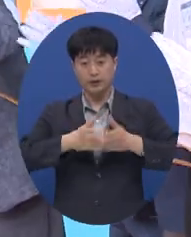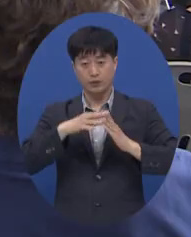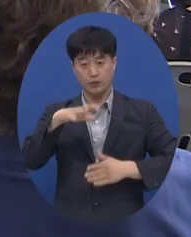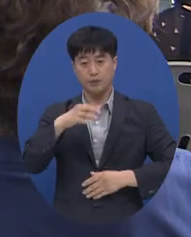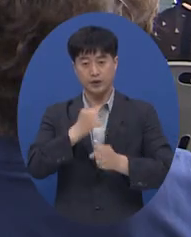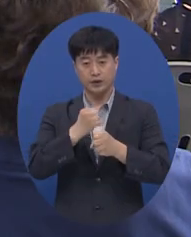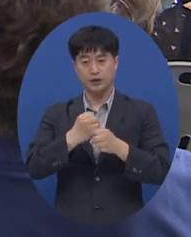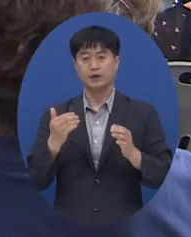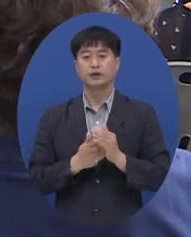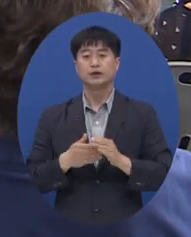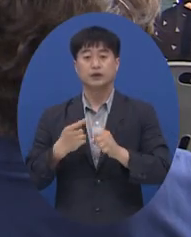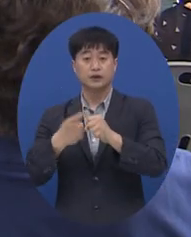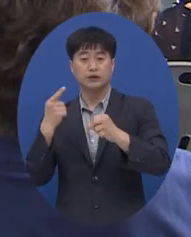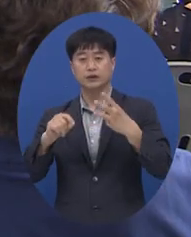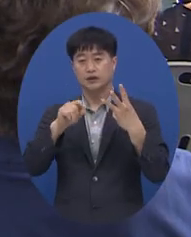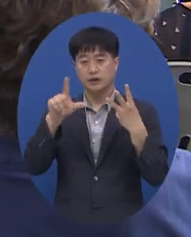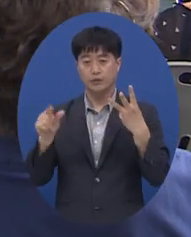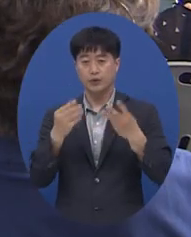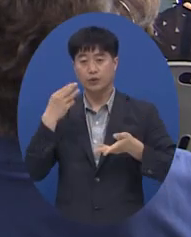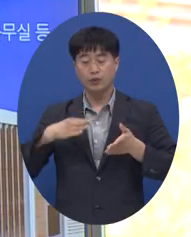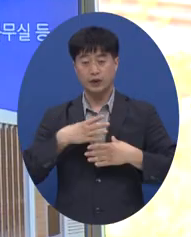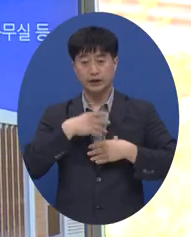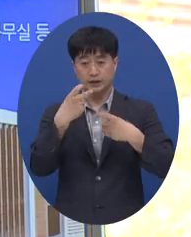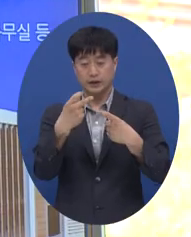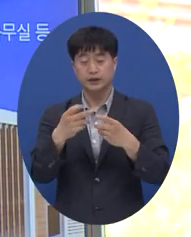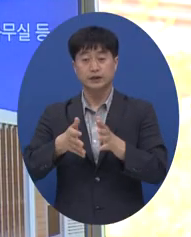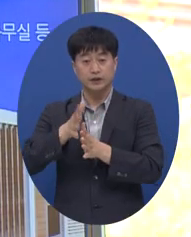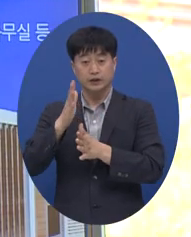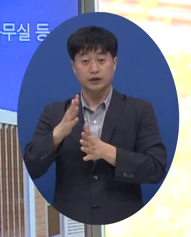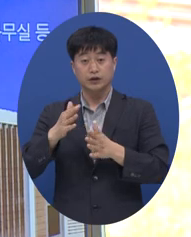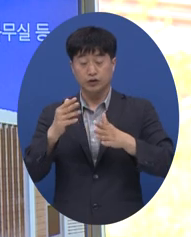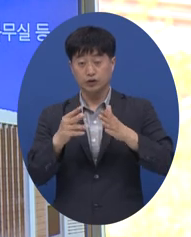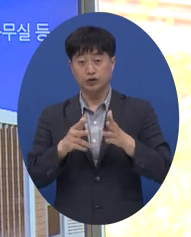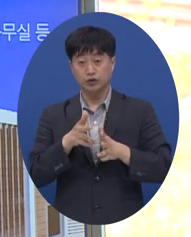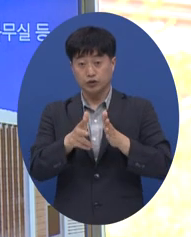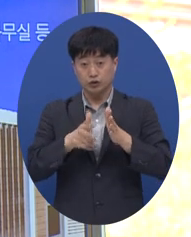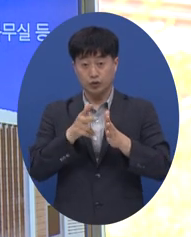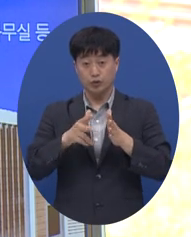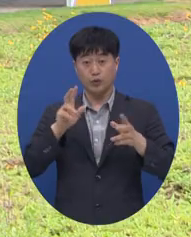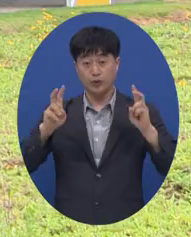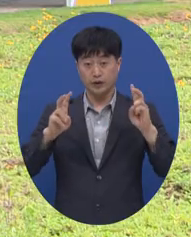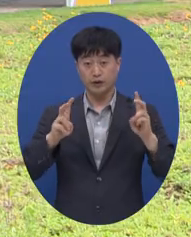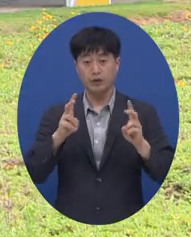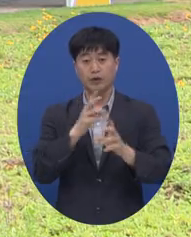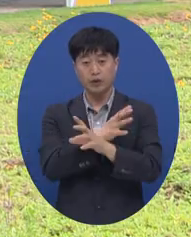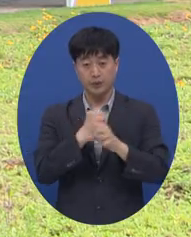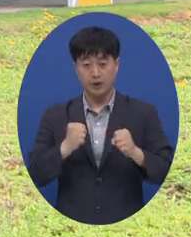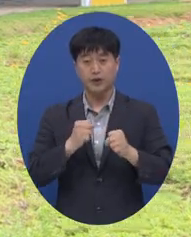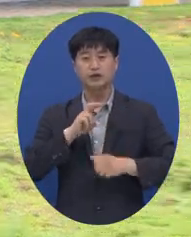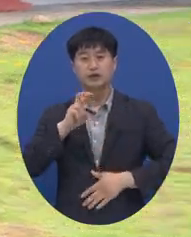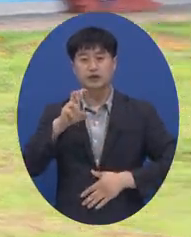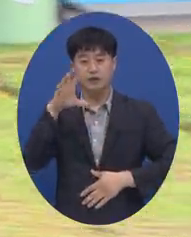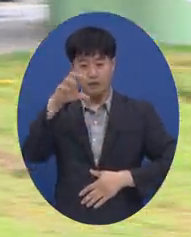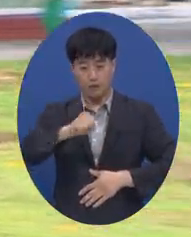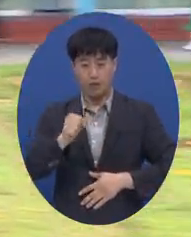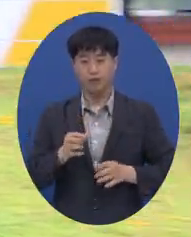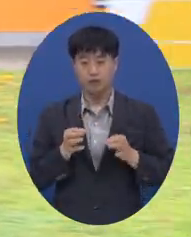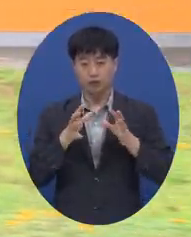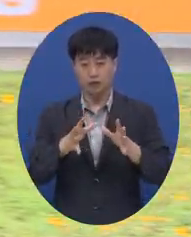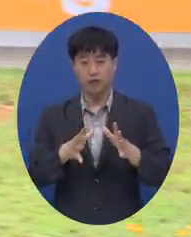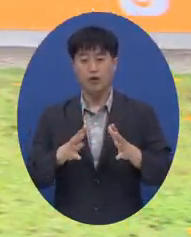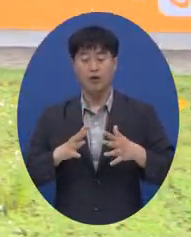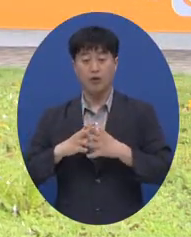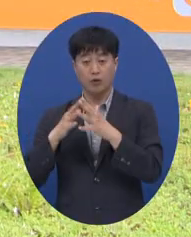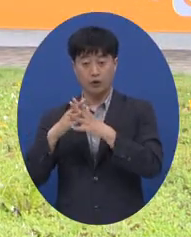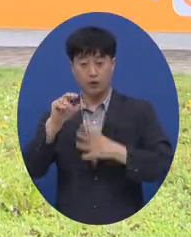만들었습니다. 지난해 3월 경기도가 안산시와 한국철도시설공단과 협약을 맺고 20억 원의 사업비를 들여